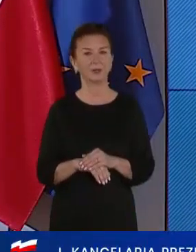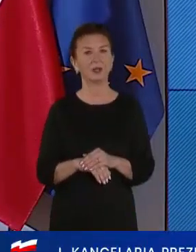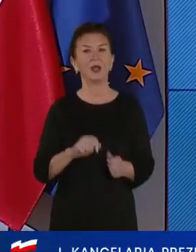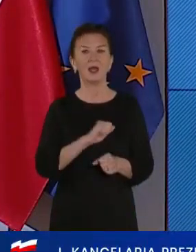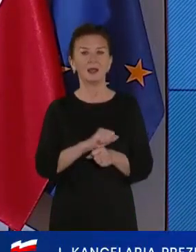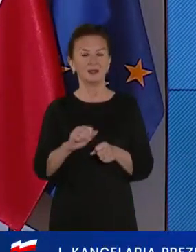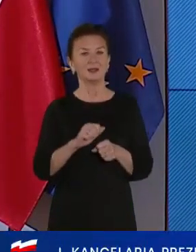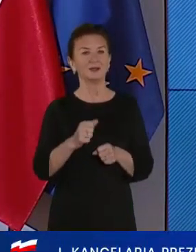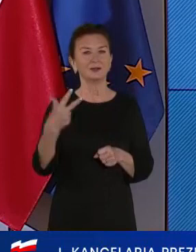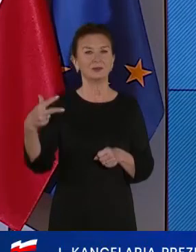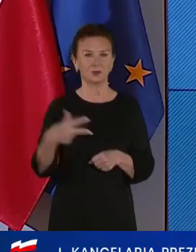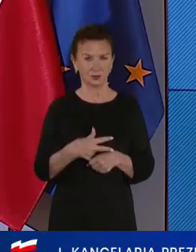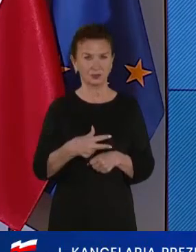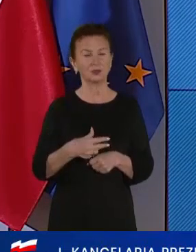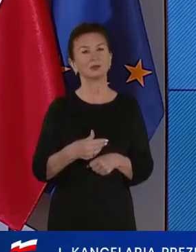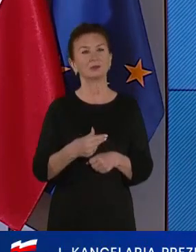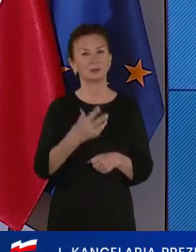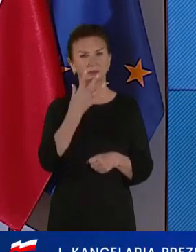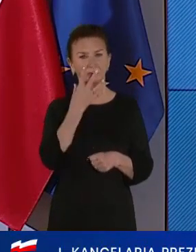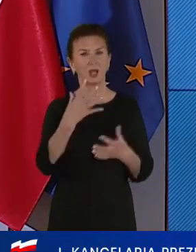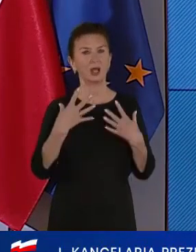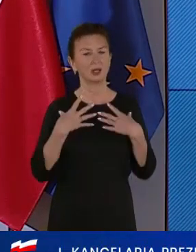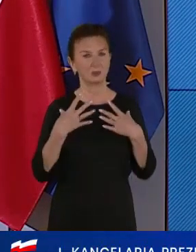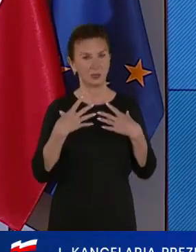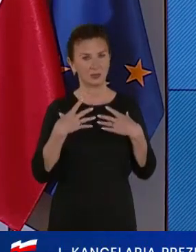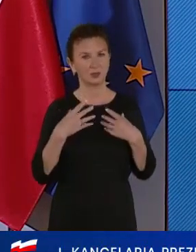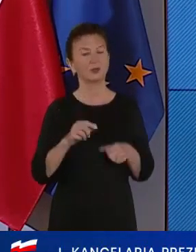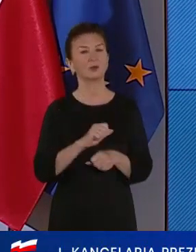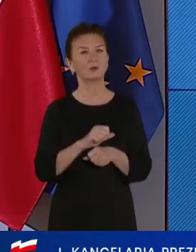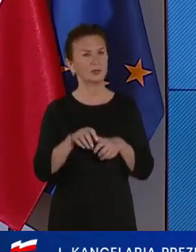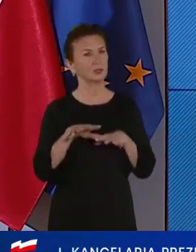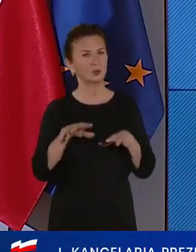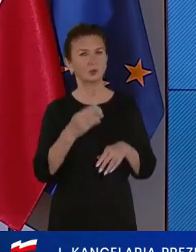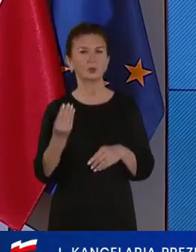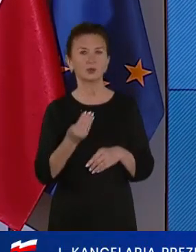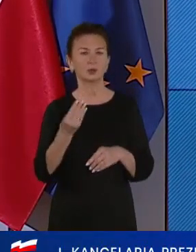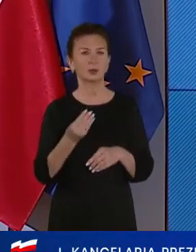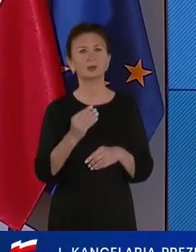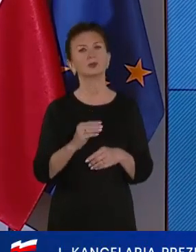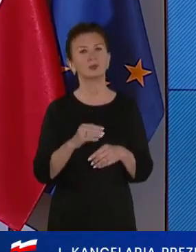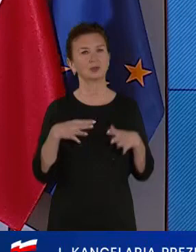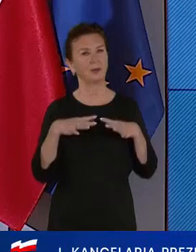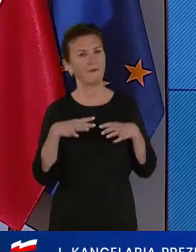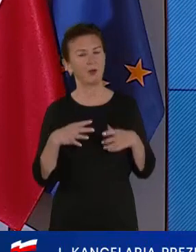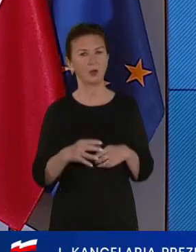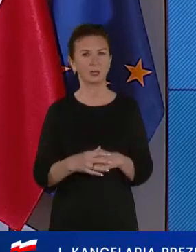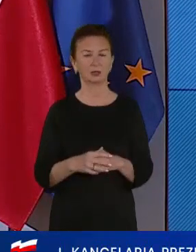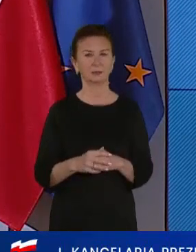3000 respiratorów i również kilkaset respiratorów cały czas jest bez